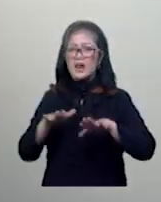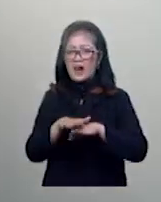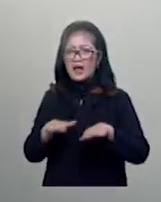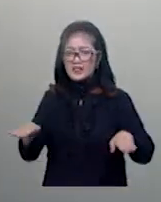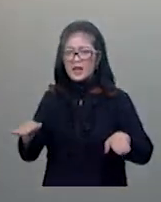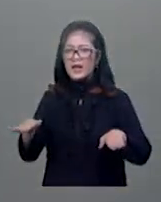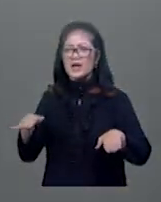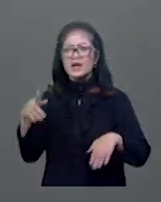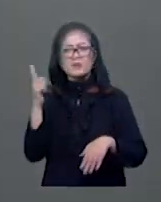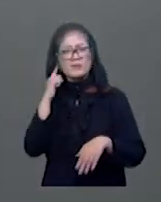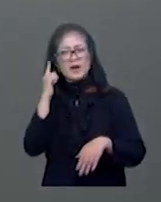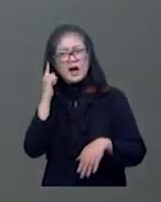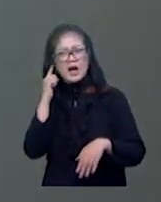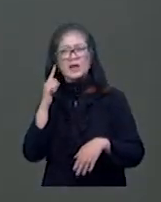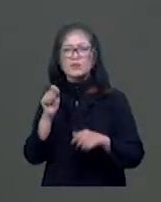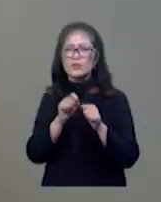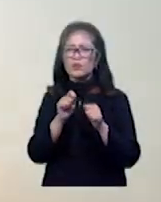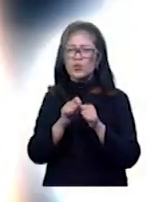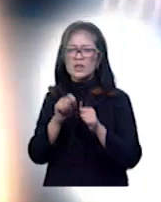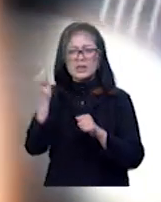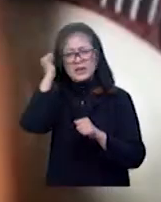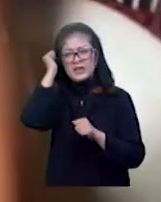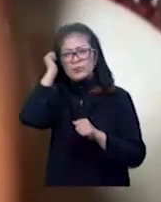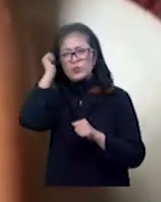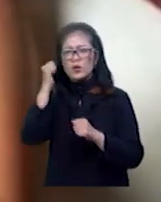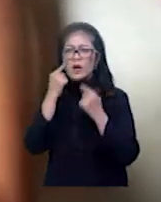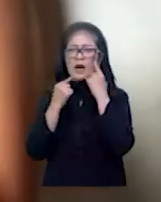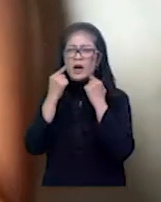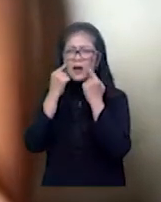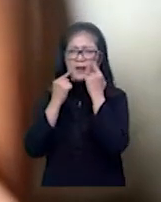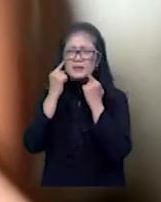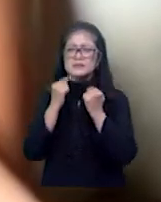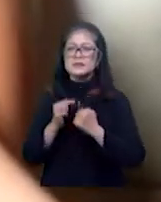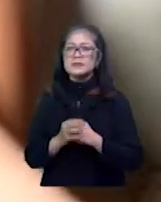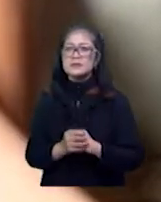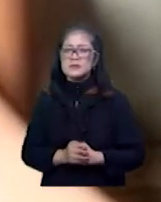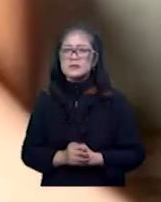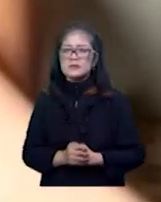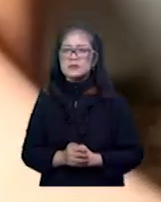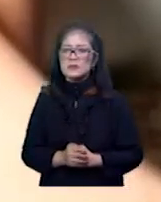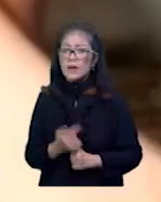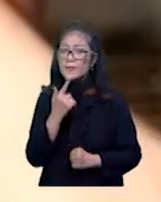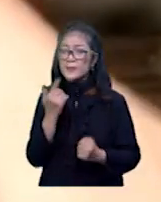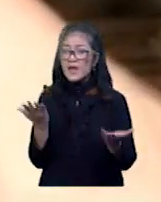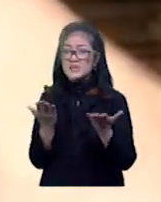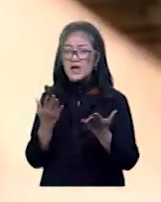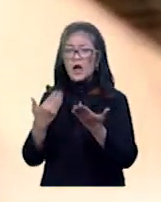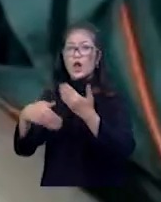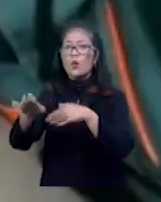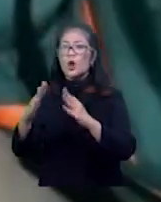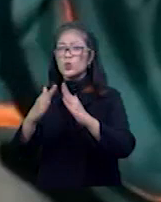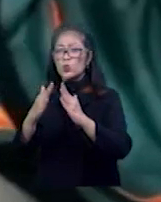terdengar jelas hingga membuat lirih sang ibu. Tak hanya ke lantai, Chandra juga sering keluar rumah dan